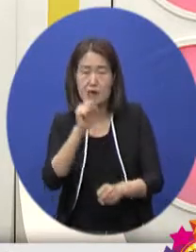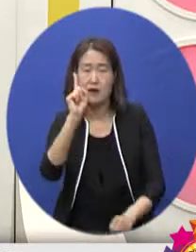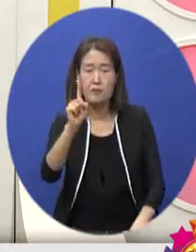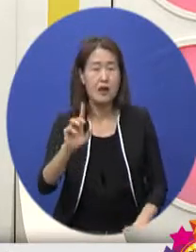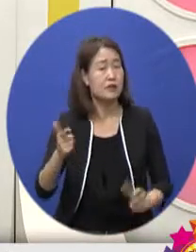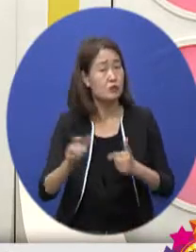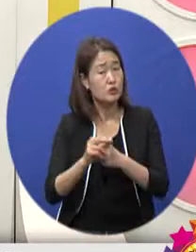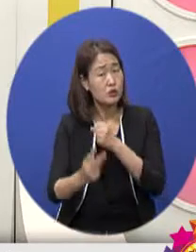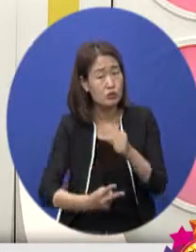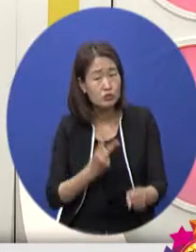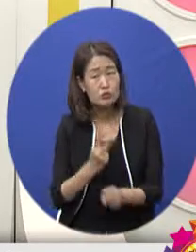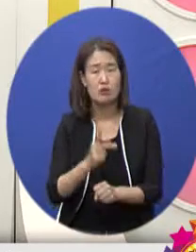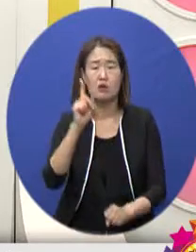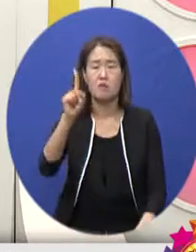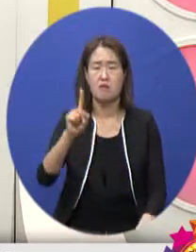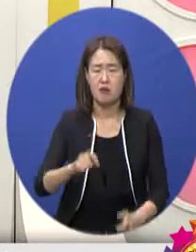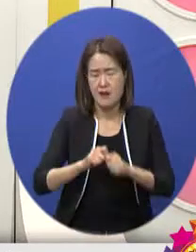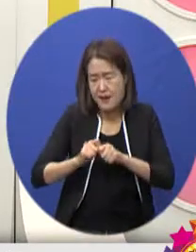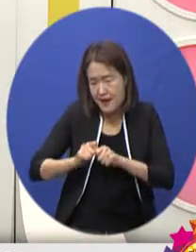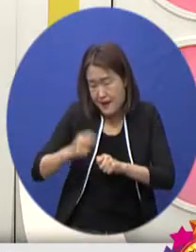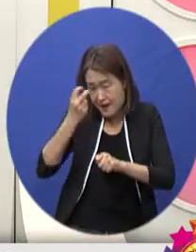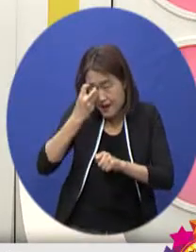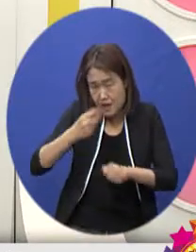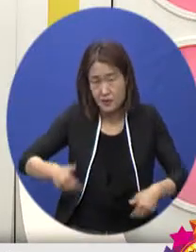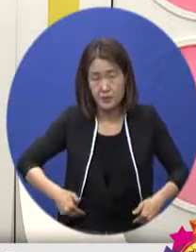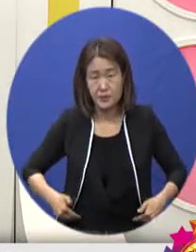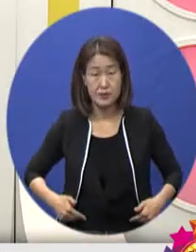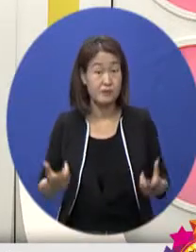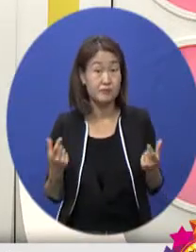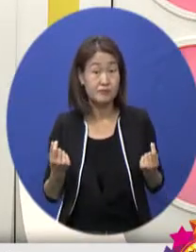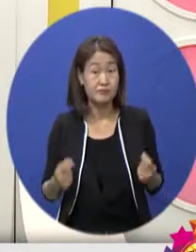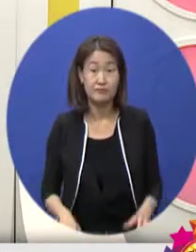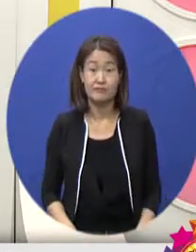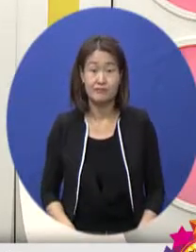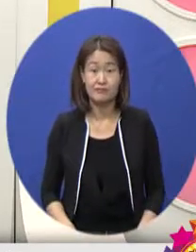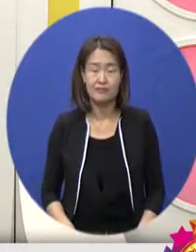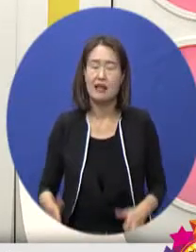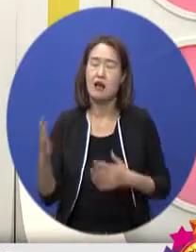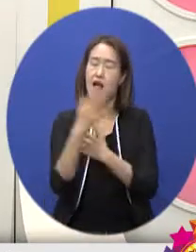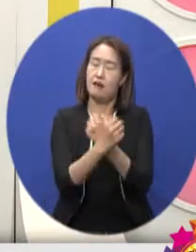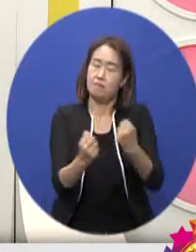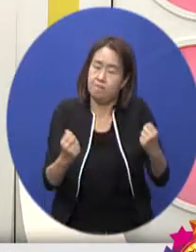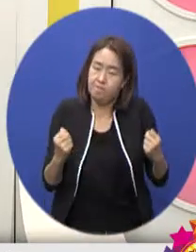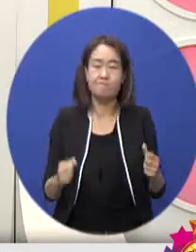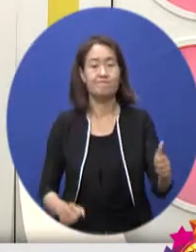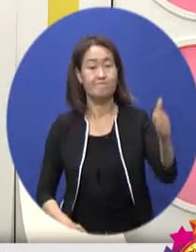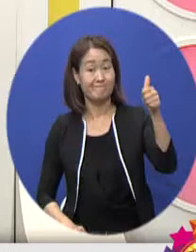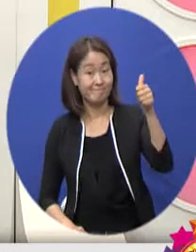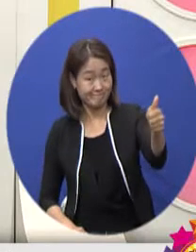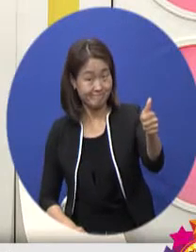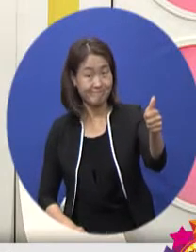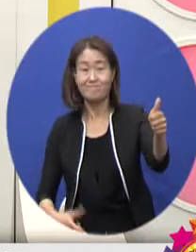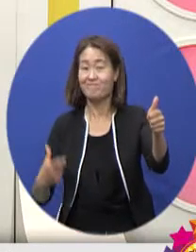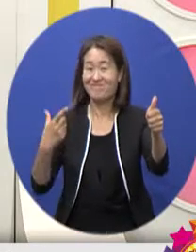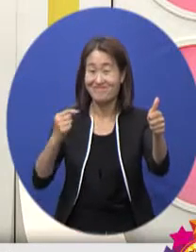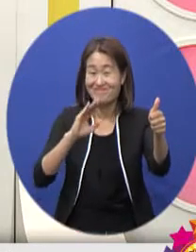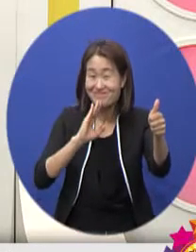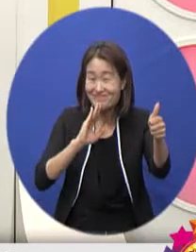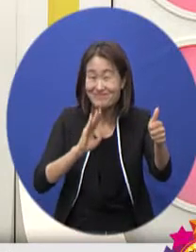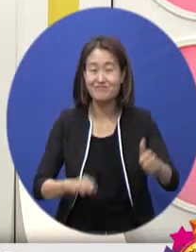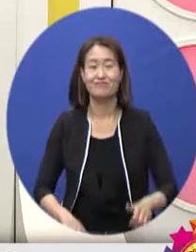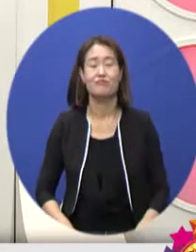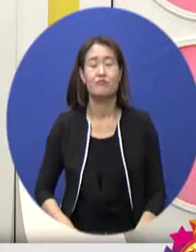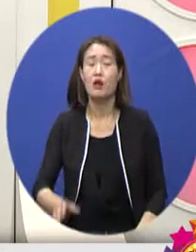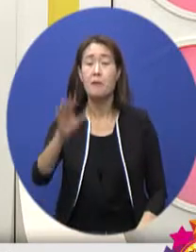최소한 2년에 한 번씩 받으셔야 된다 그러더라고요. 네네. 어머니, 네. 건강이 최고잖아요. 네네.